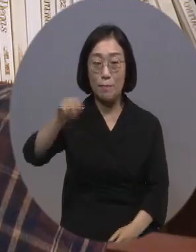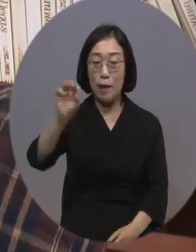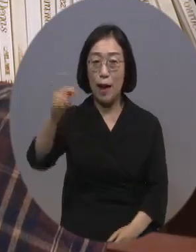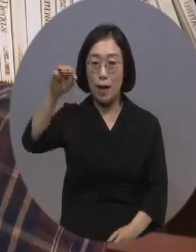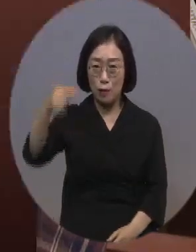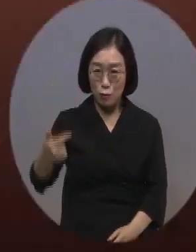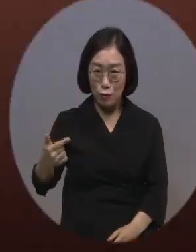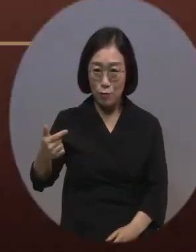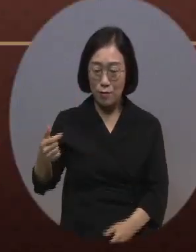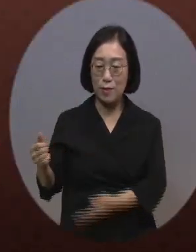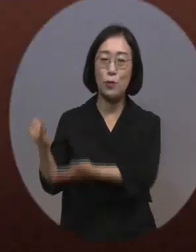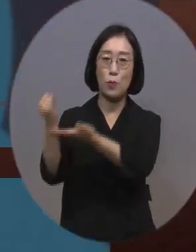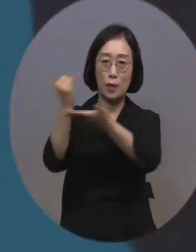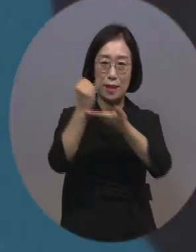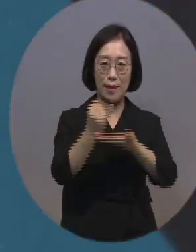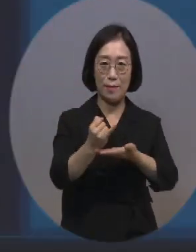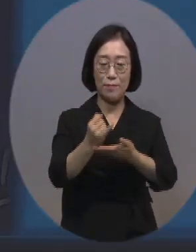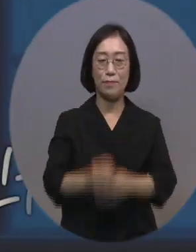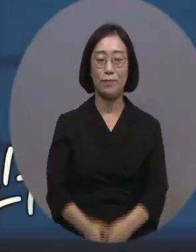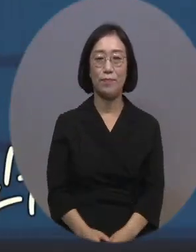하겠습니다. 안녕하십니까. 예.